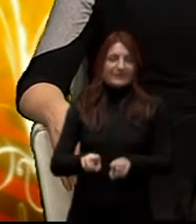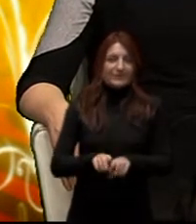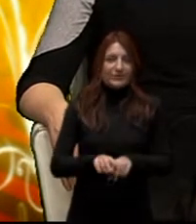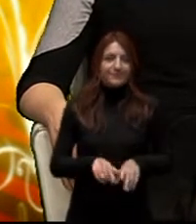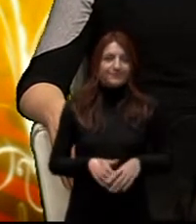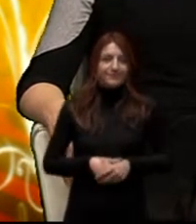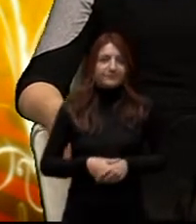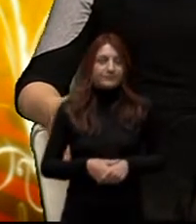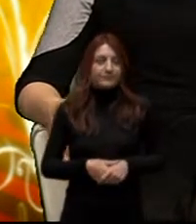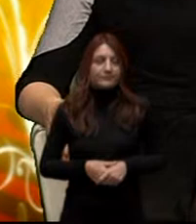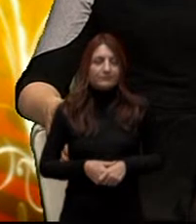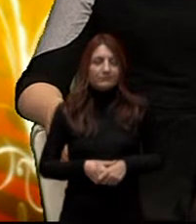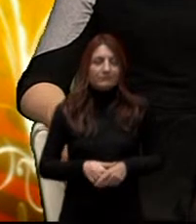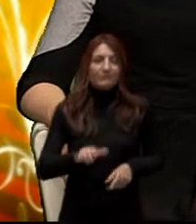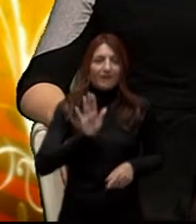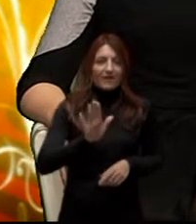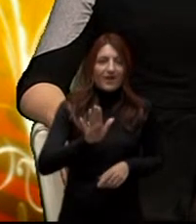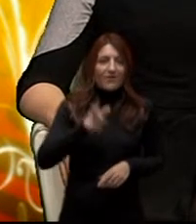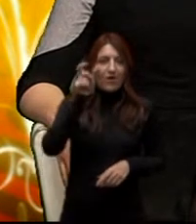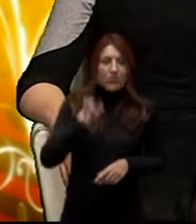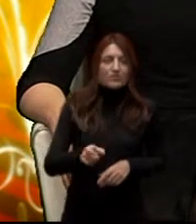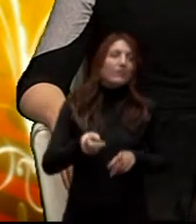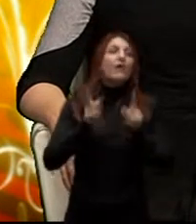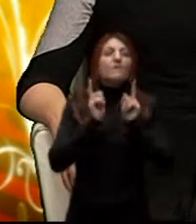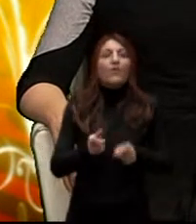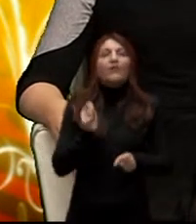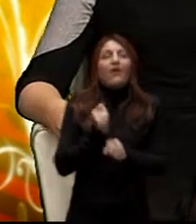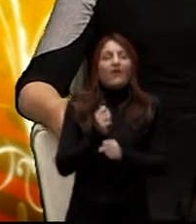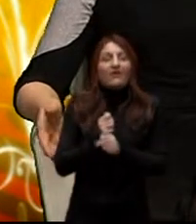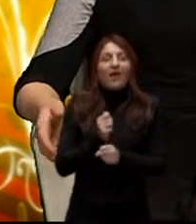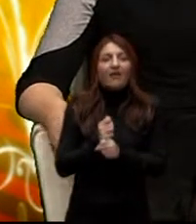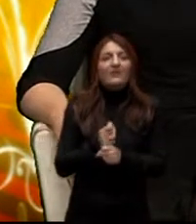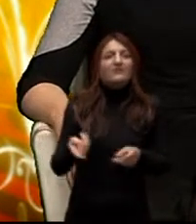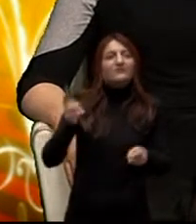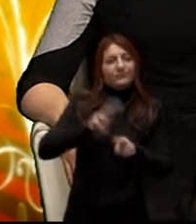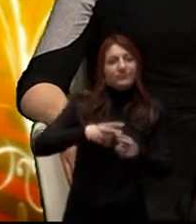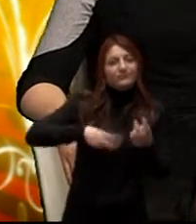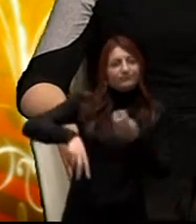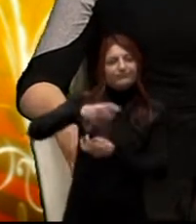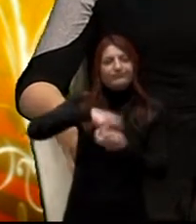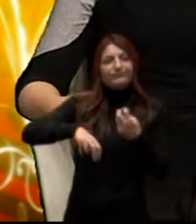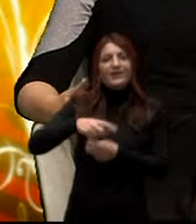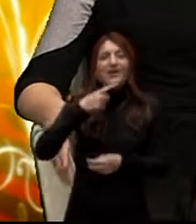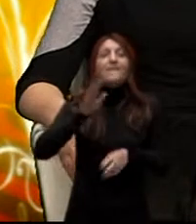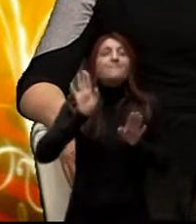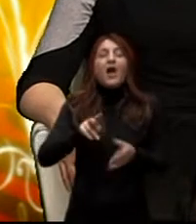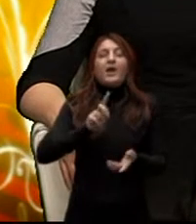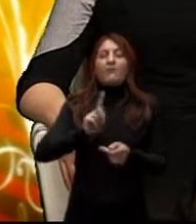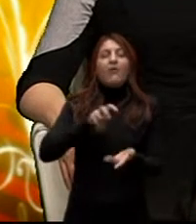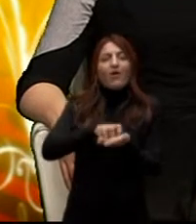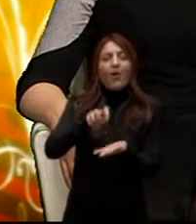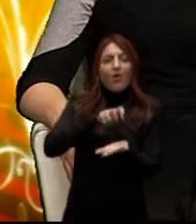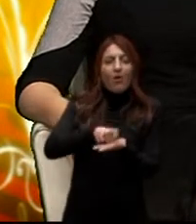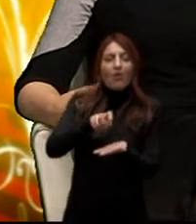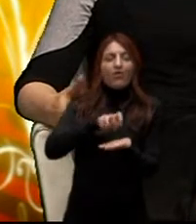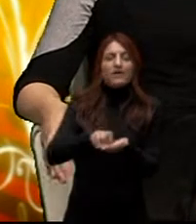Po tome. Znači, takva osoba mora poraditi na tome da se kreće dnevno, onda ja uvijek velim barem hodajte, znači da